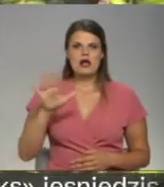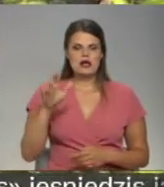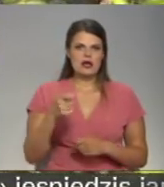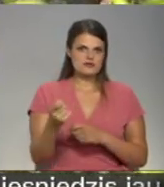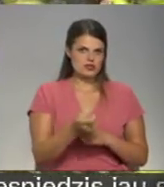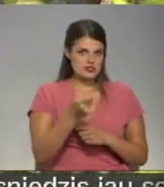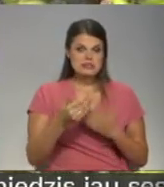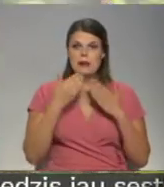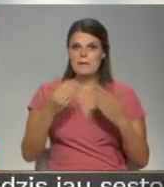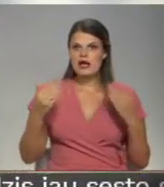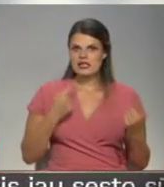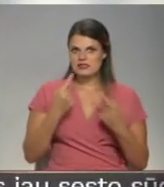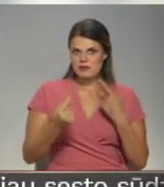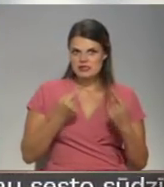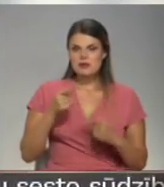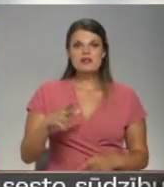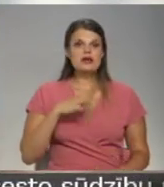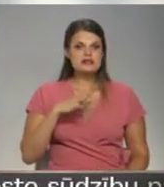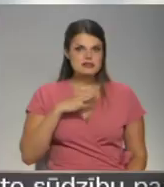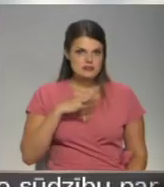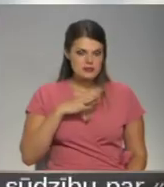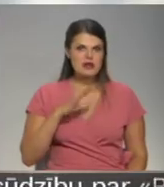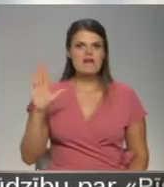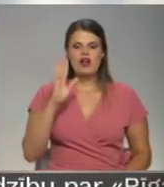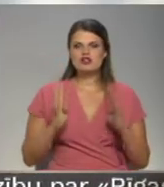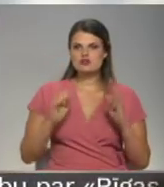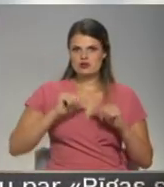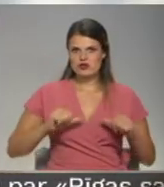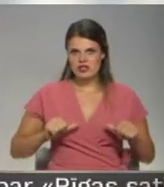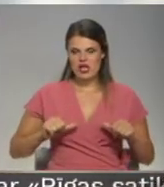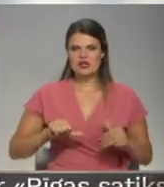Paldies jums par sarunu, tas bija Zigmunds Jauņķiķis, Valsts meža dienesta pārstāvis.